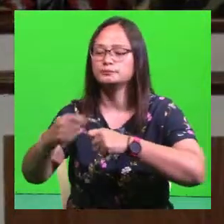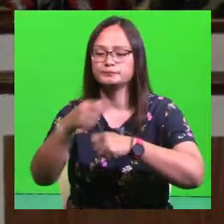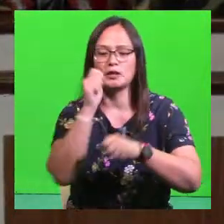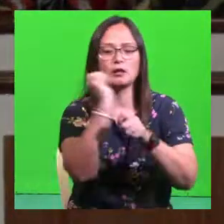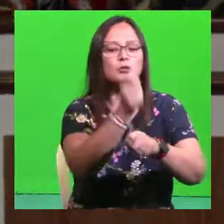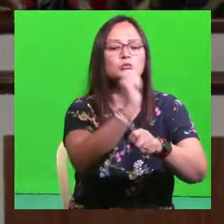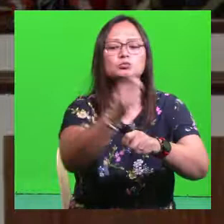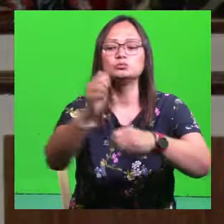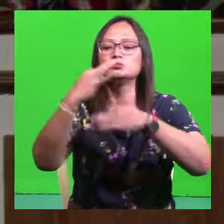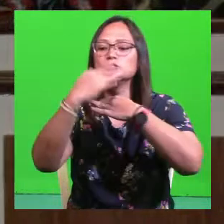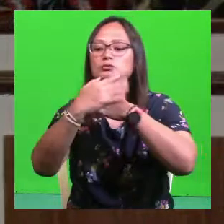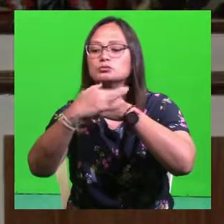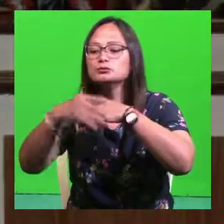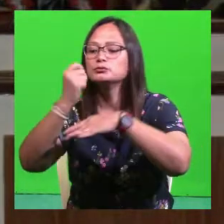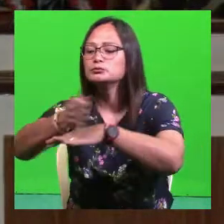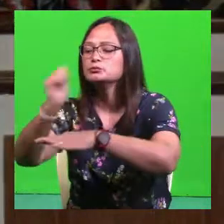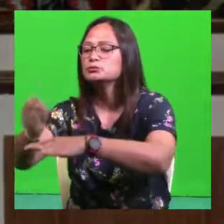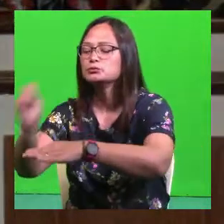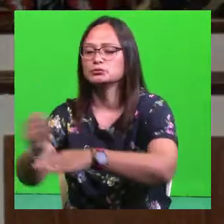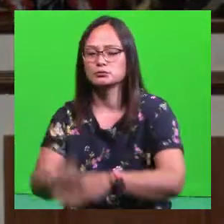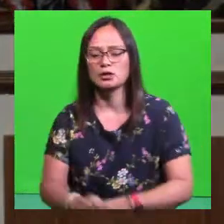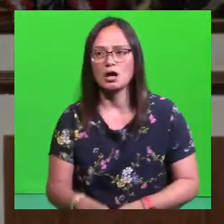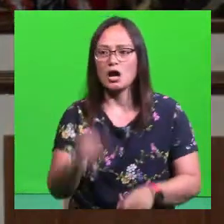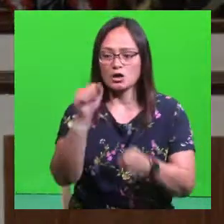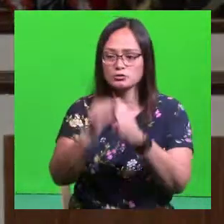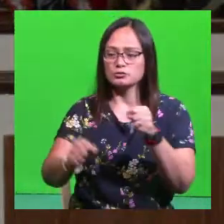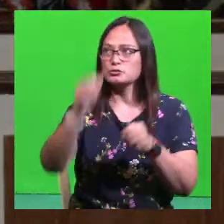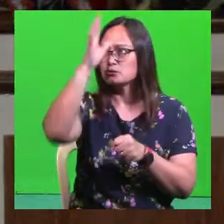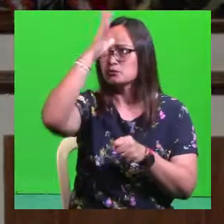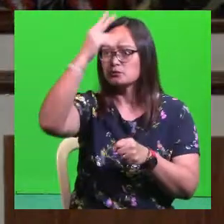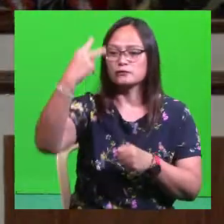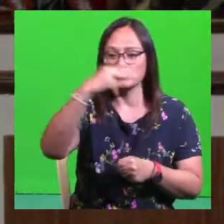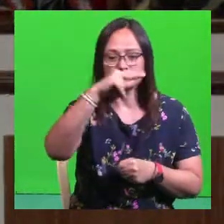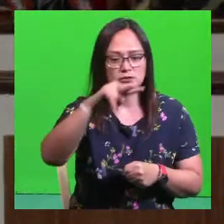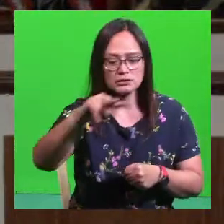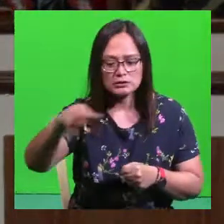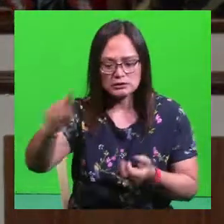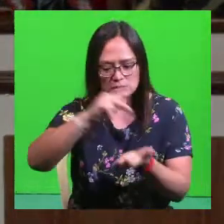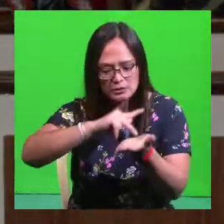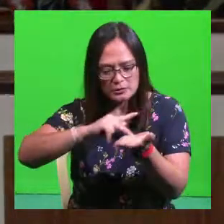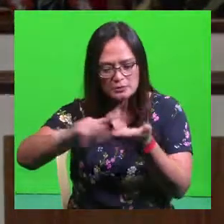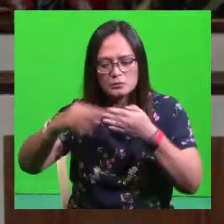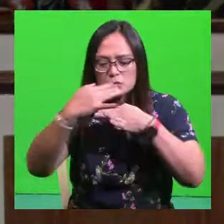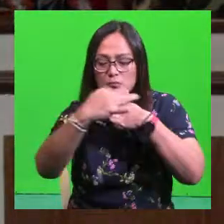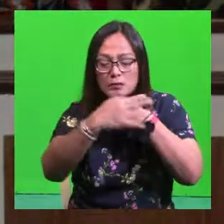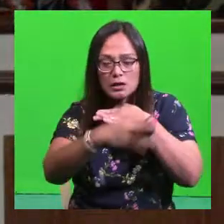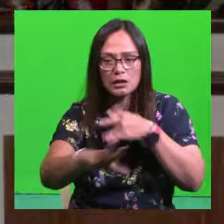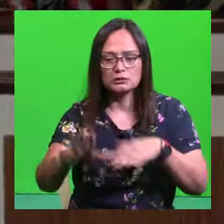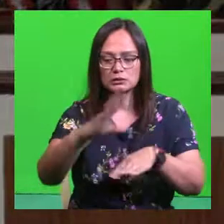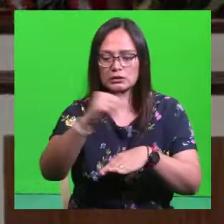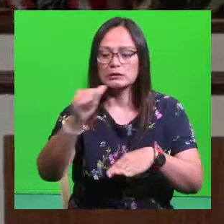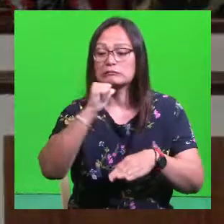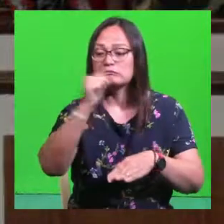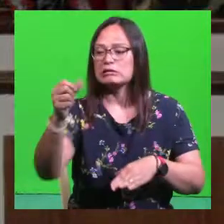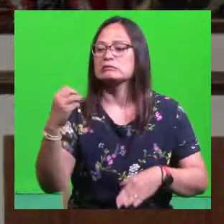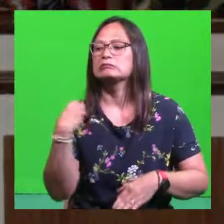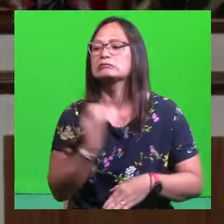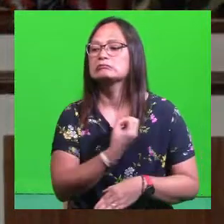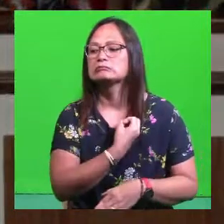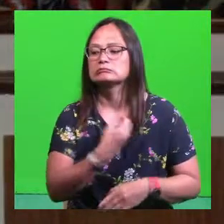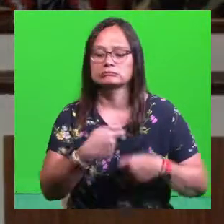dalisay na dugo at yung hindi sa atin. So that, anong ibig